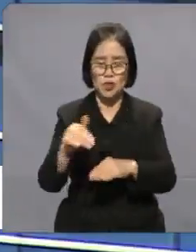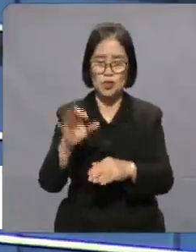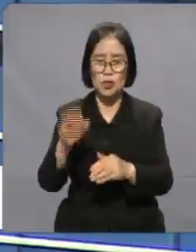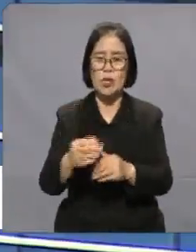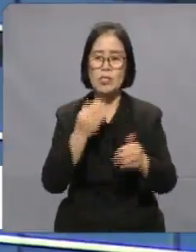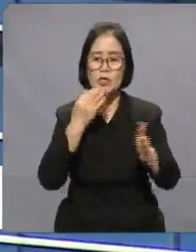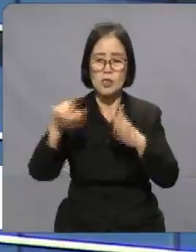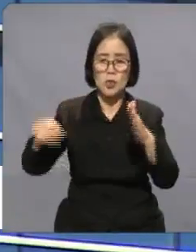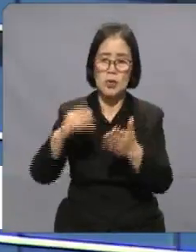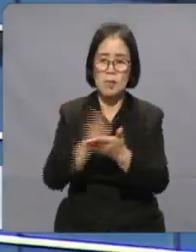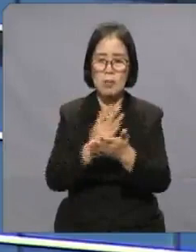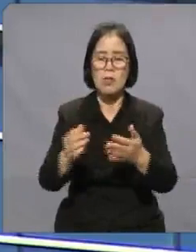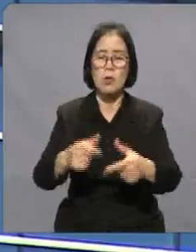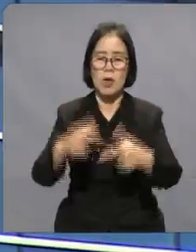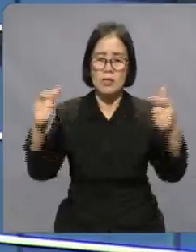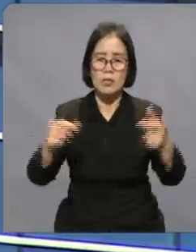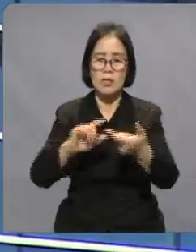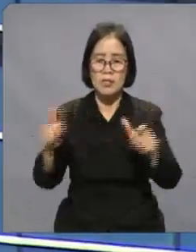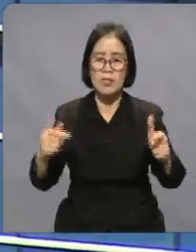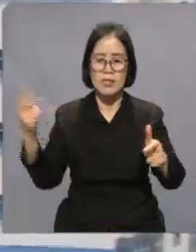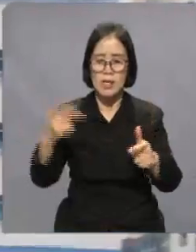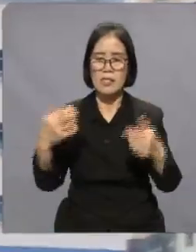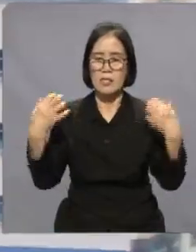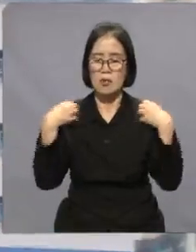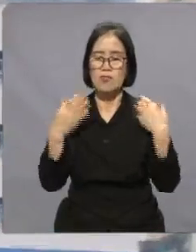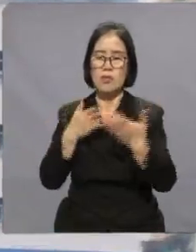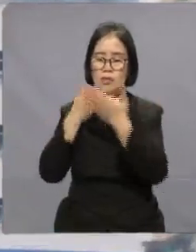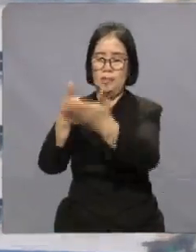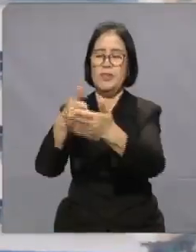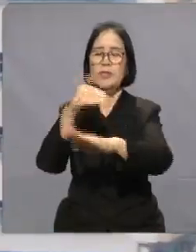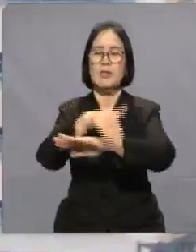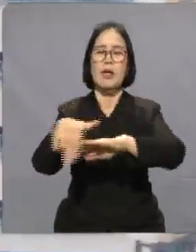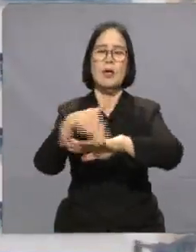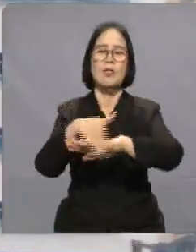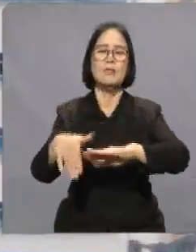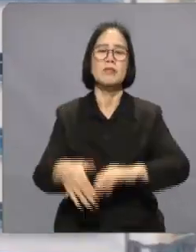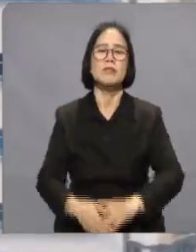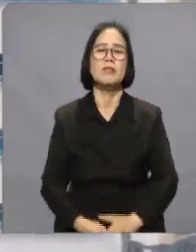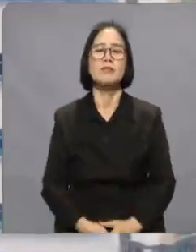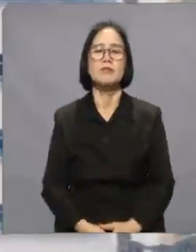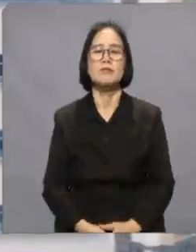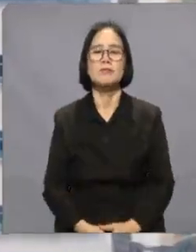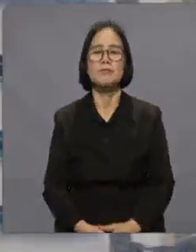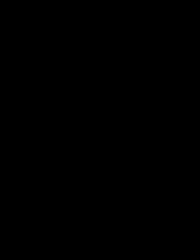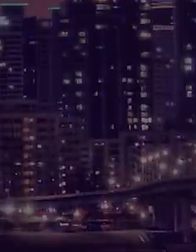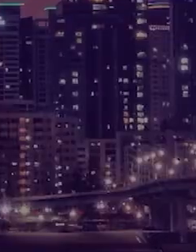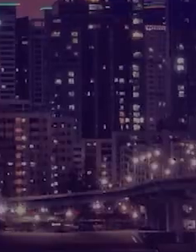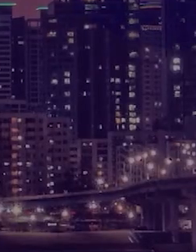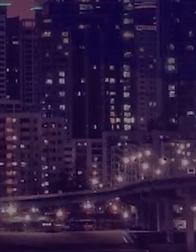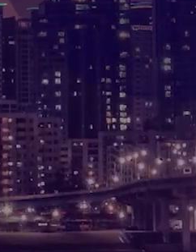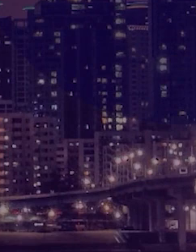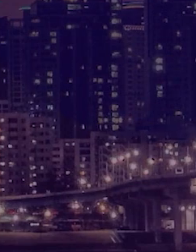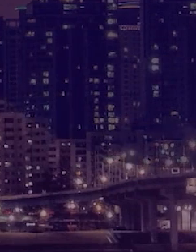내 배분액 확대 등을 다시 한번 정부에 건의할 계획입니다. OBS 뉴스 김대영입니다.